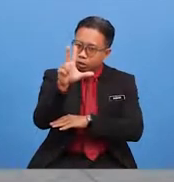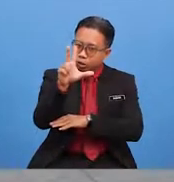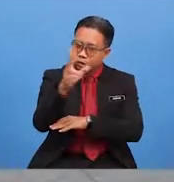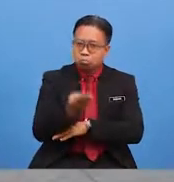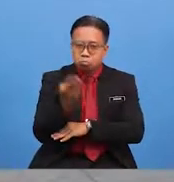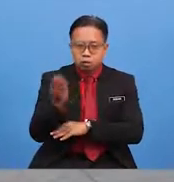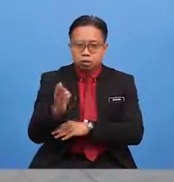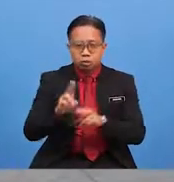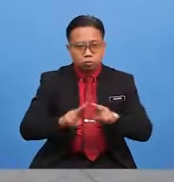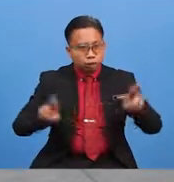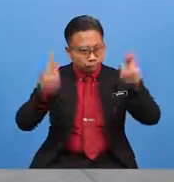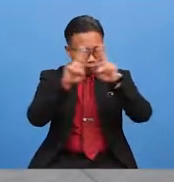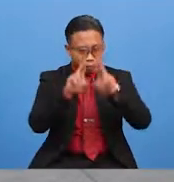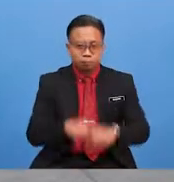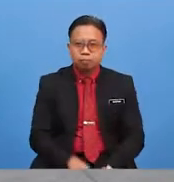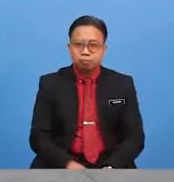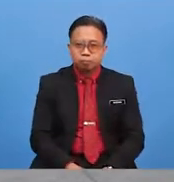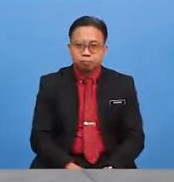utama, iaitu